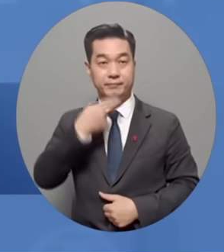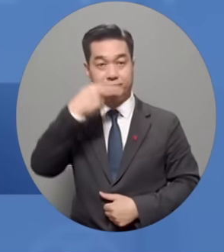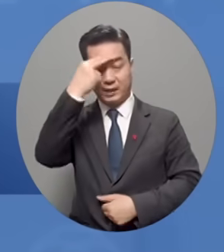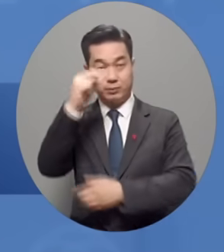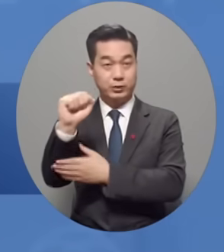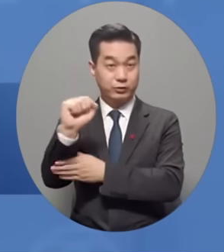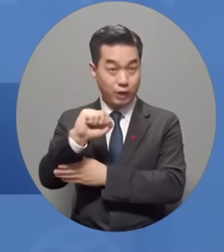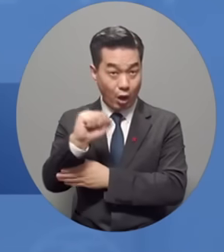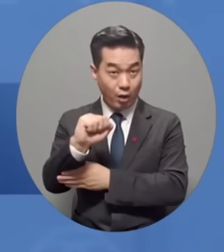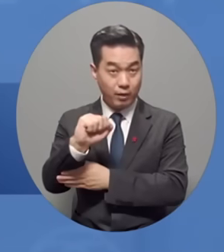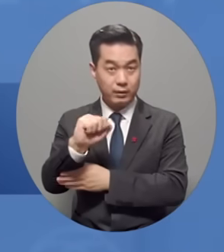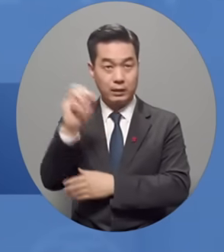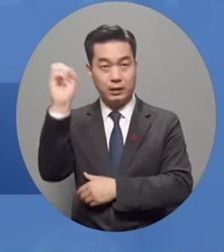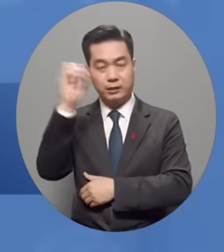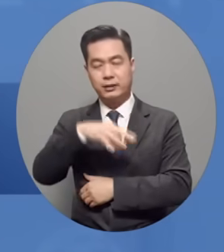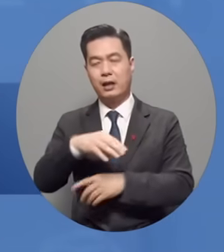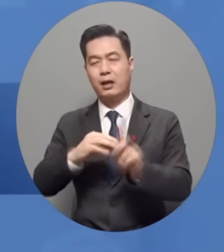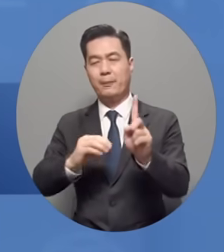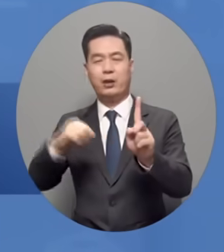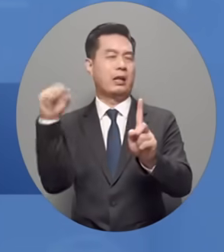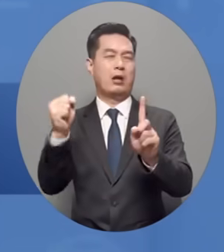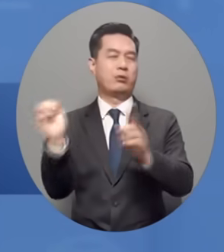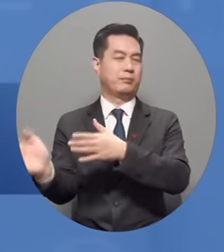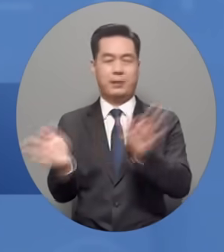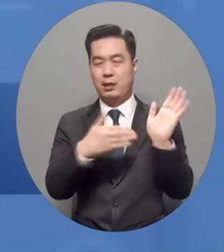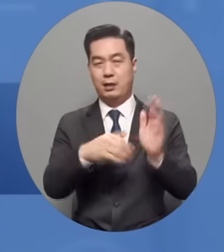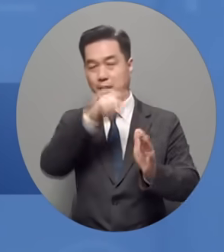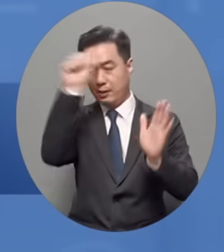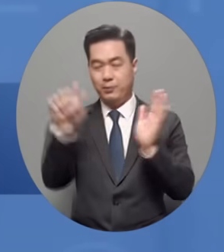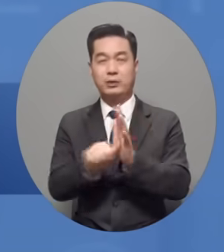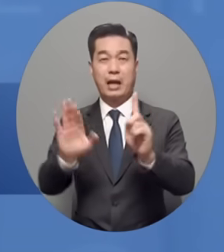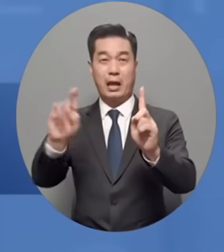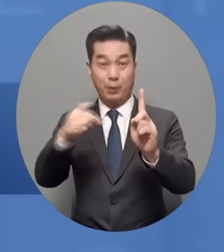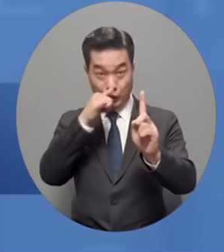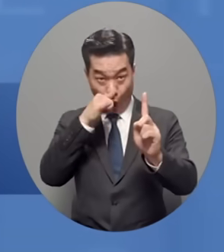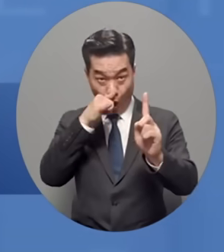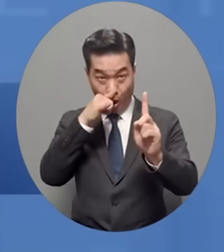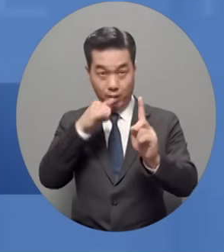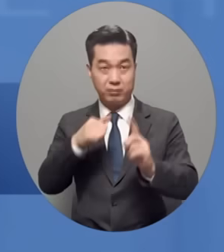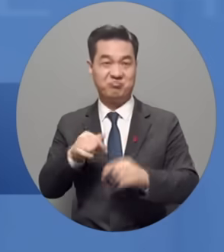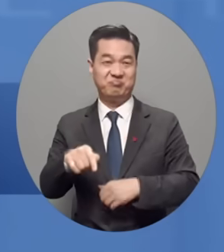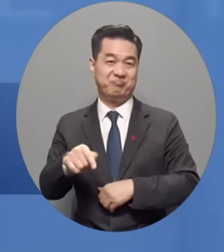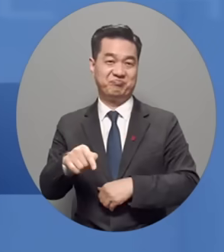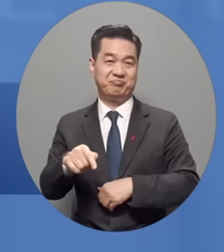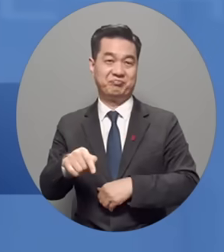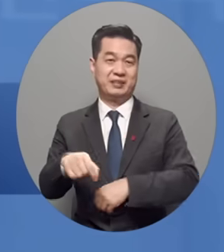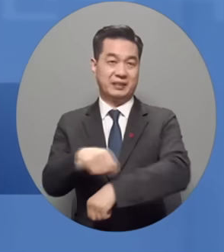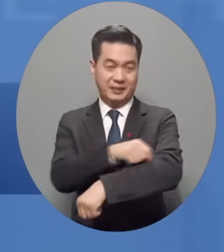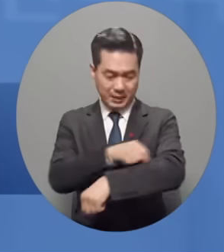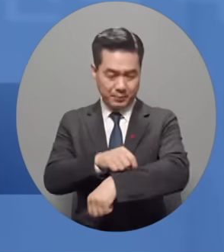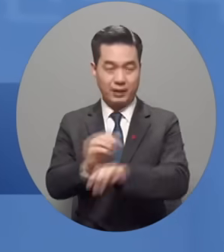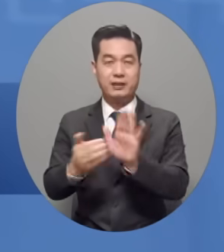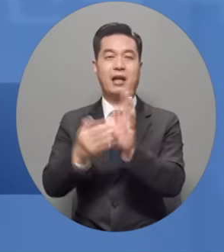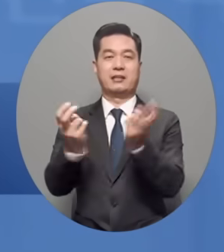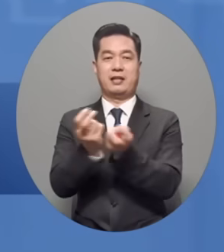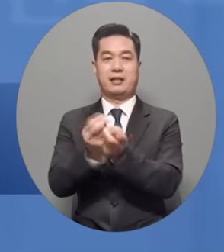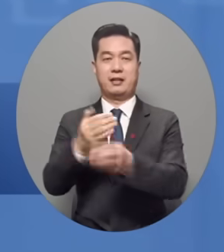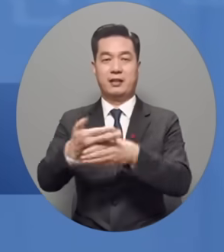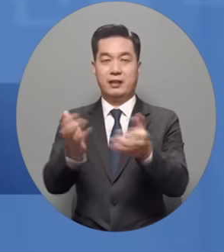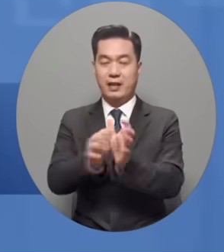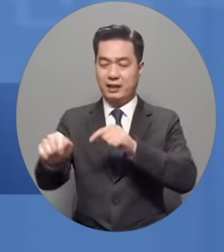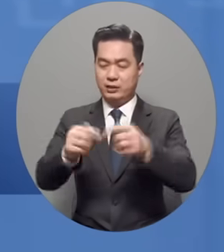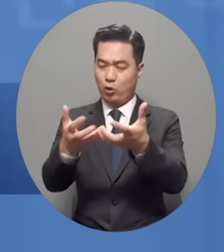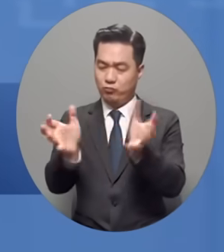음주운전은 그냥 원타임 아웃이다. 평생에 한 번이라도 있으면 이런 특단의 대책에 대해서는 당 지도부가 깊이 있게